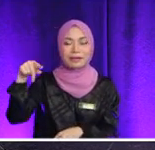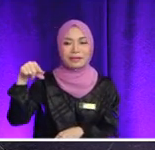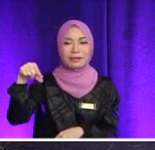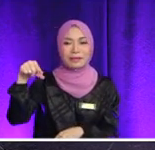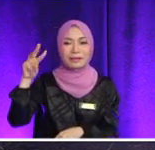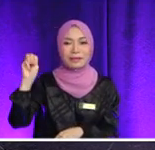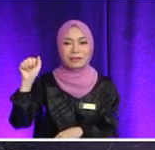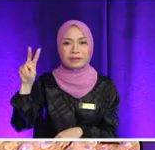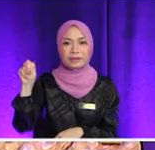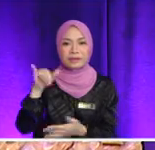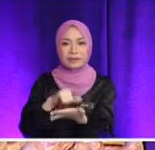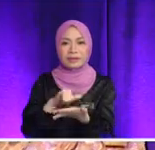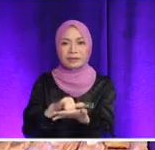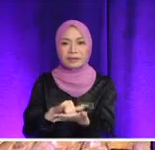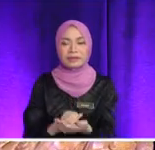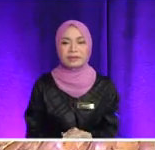aliran